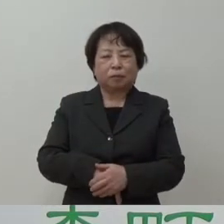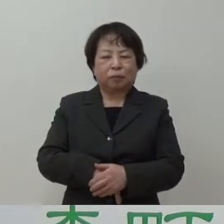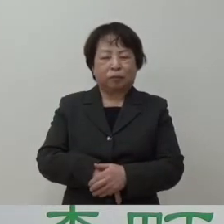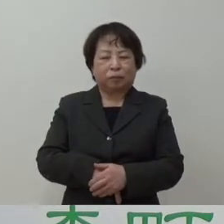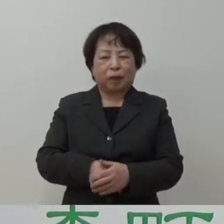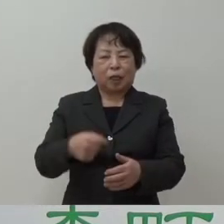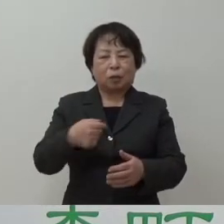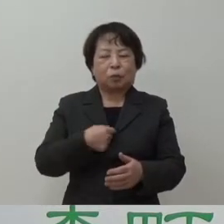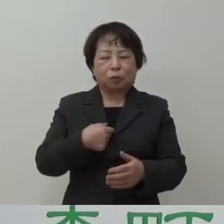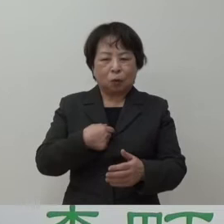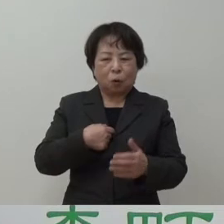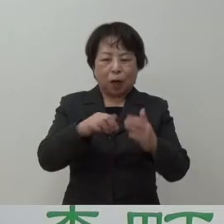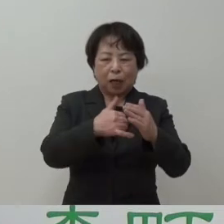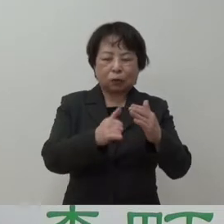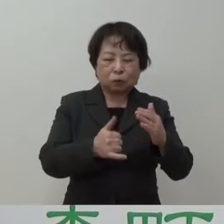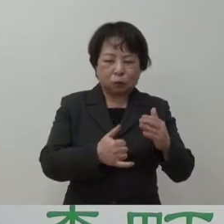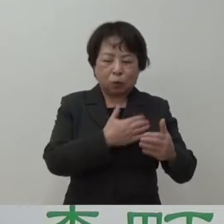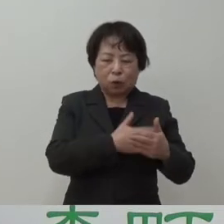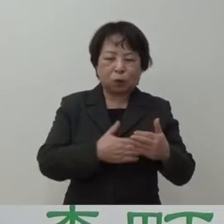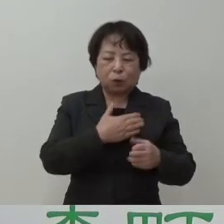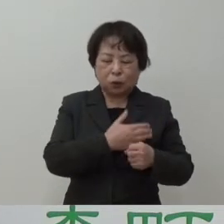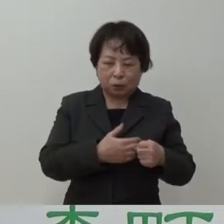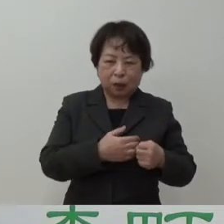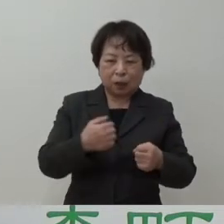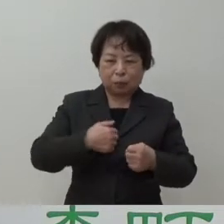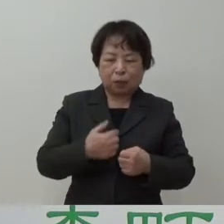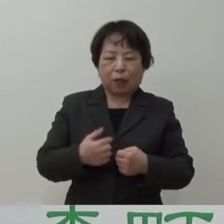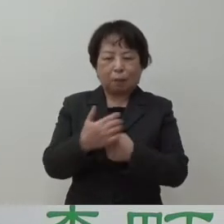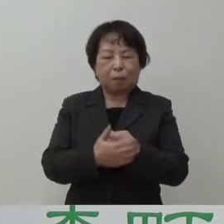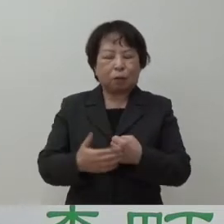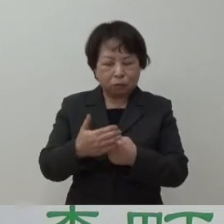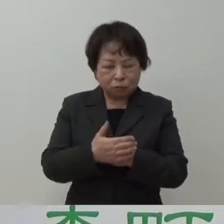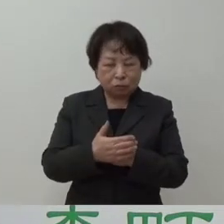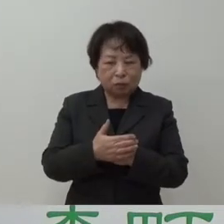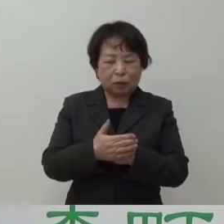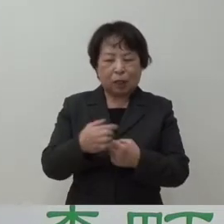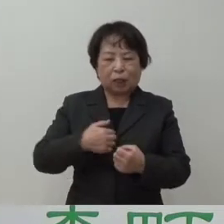分と家族の命は自ら守る自助、